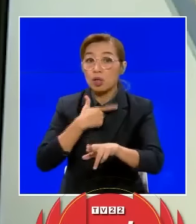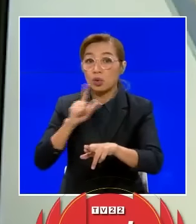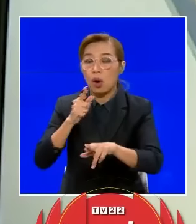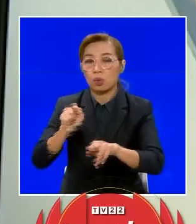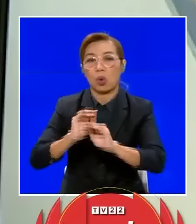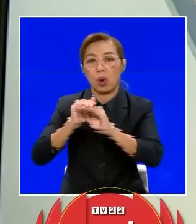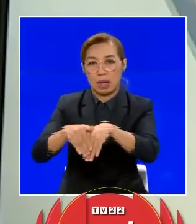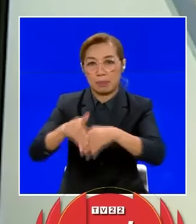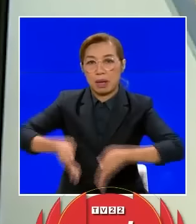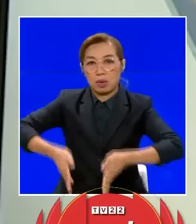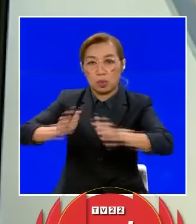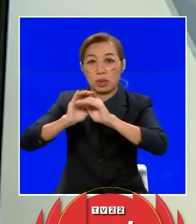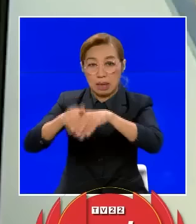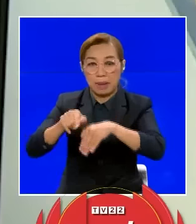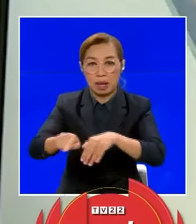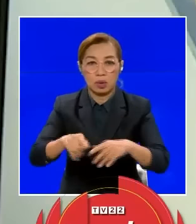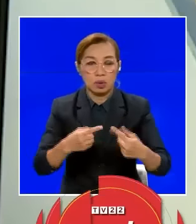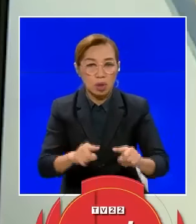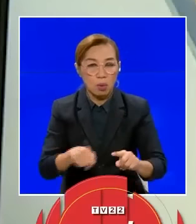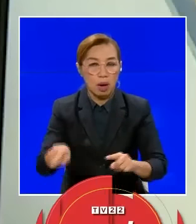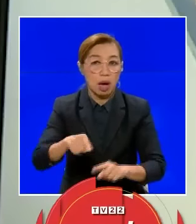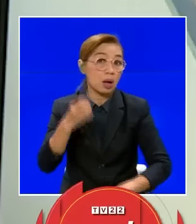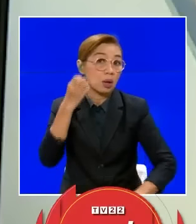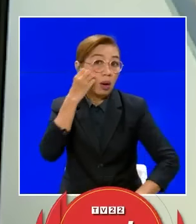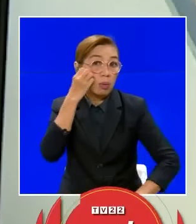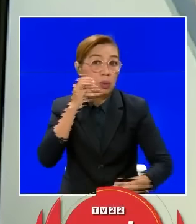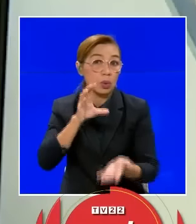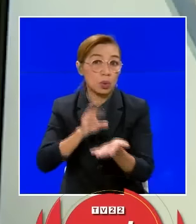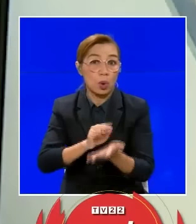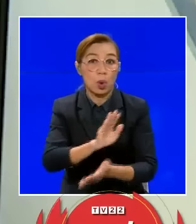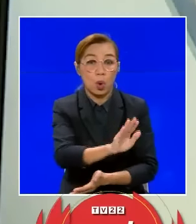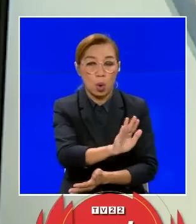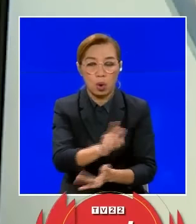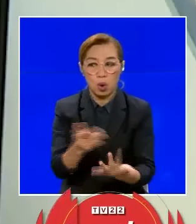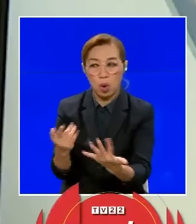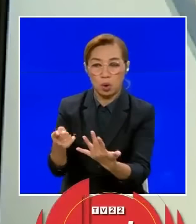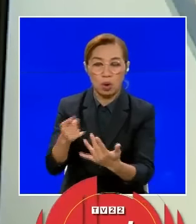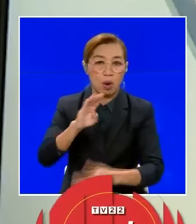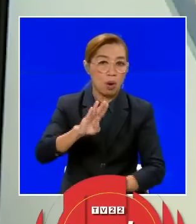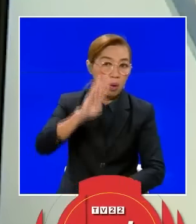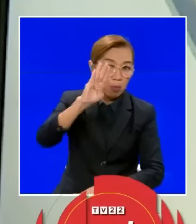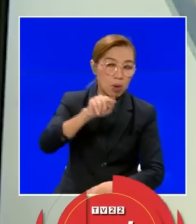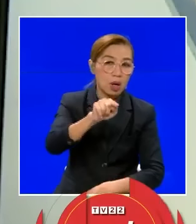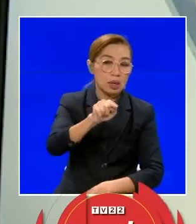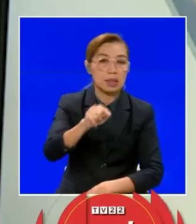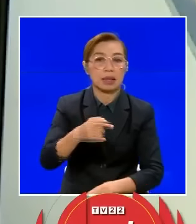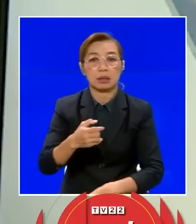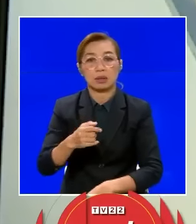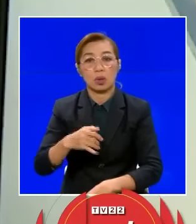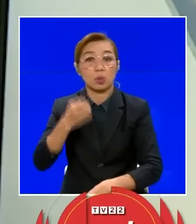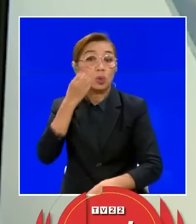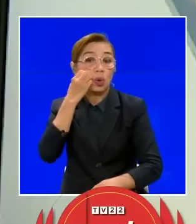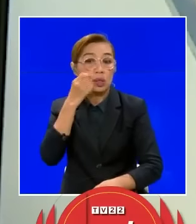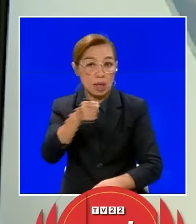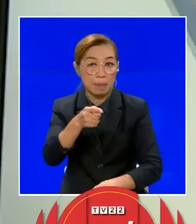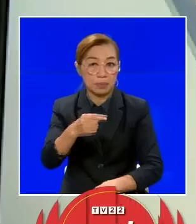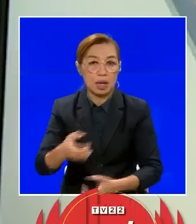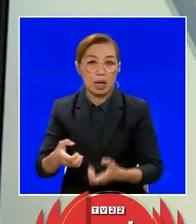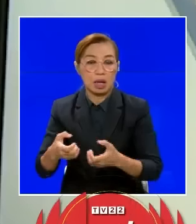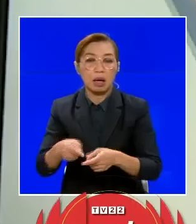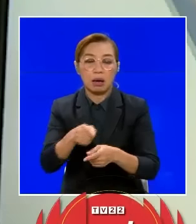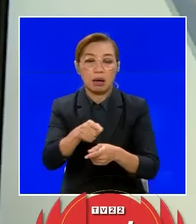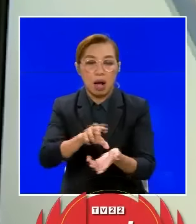มือถือของผู้เสียชีวิตขณะนี้ตำรวจอยู่ระหว่างการรอผู้ให้บริการเครือข่ายมือถือส่งข้อมูลกลับมานะครับ